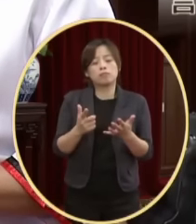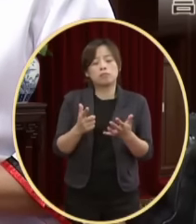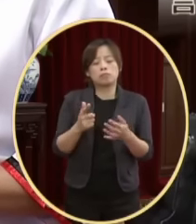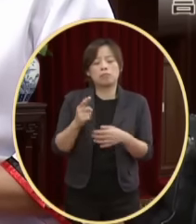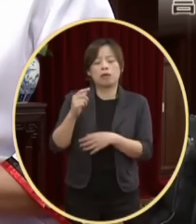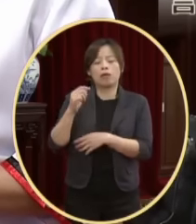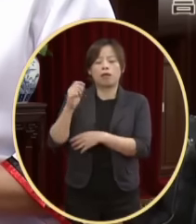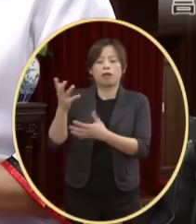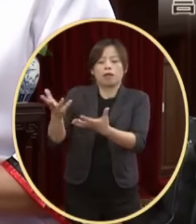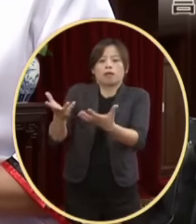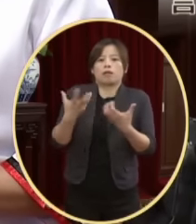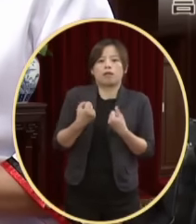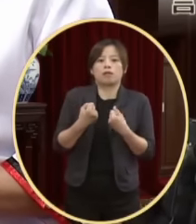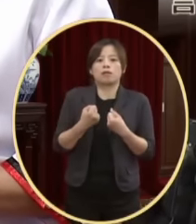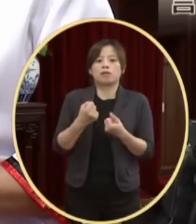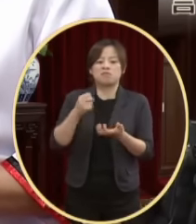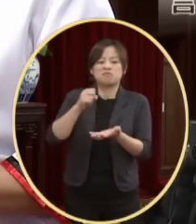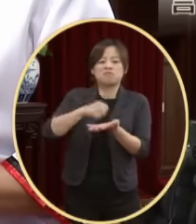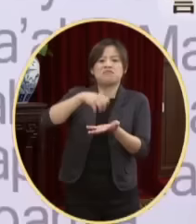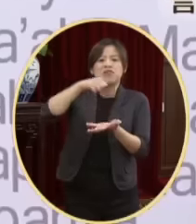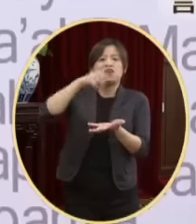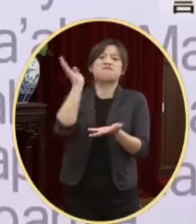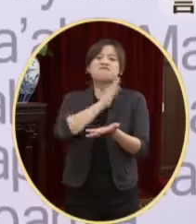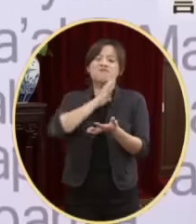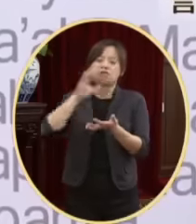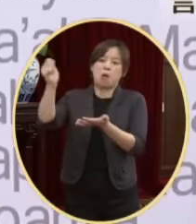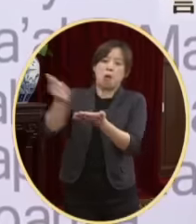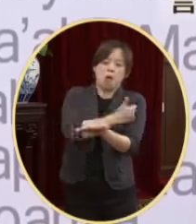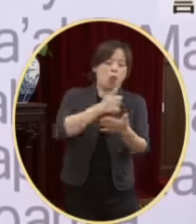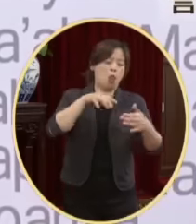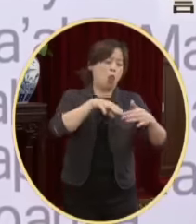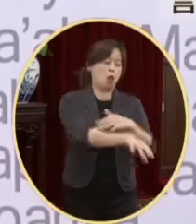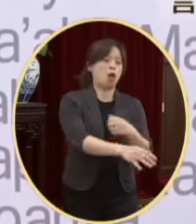被迫接受核能废料送到兰屿岛。